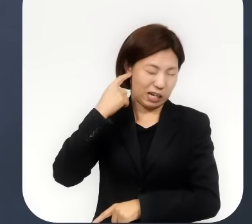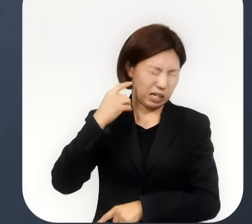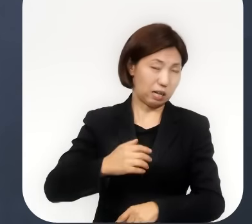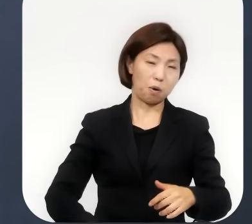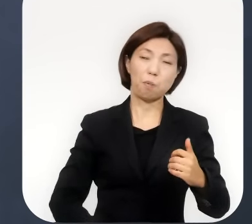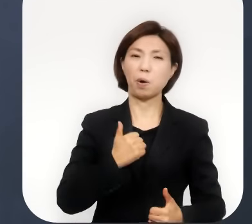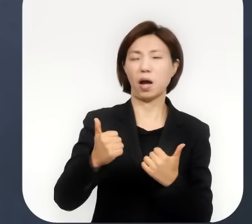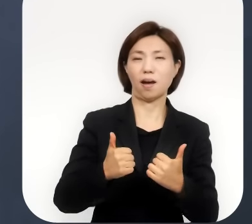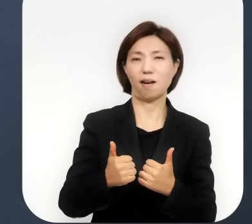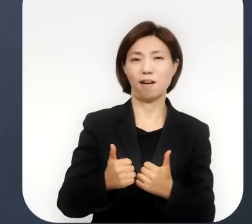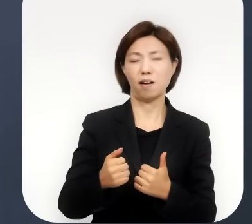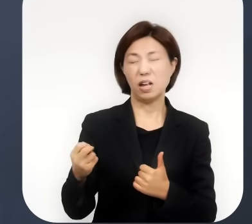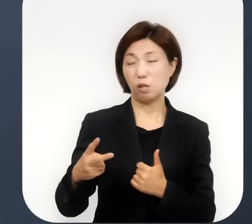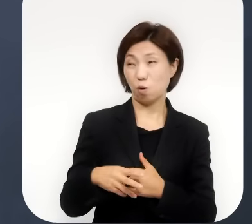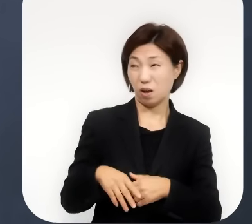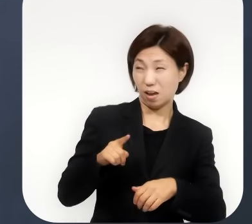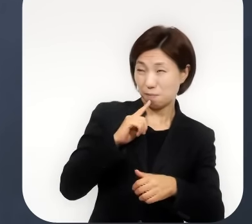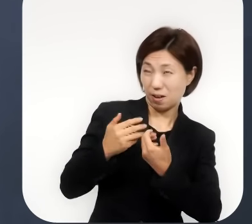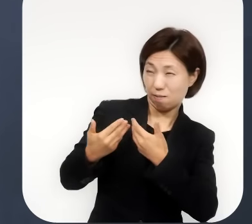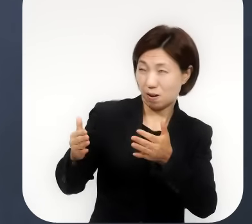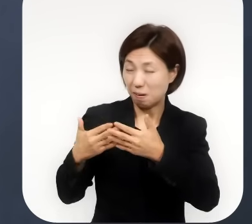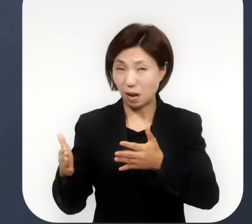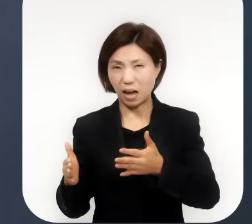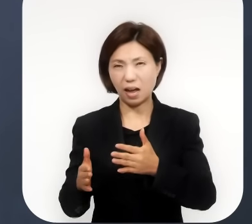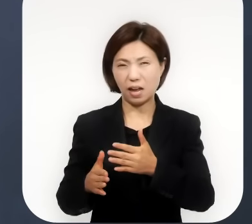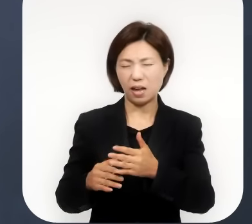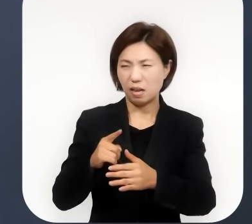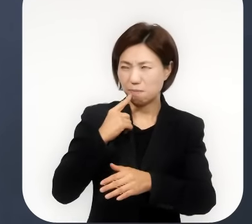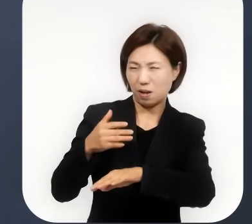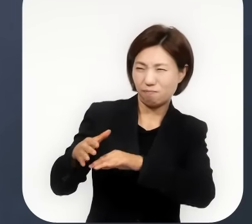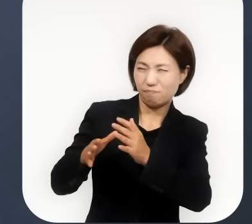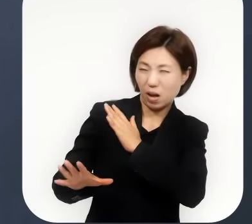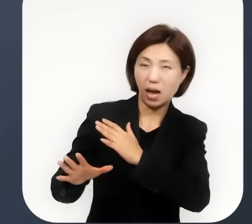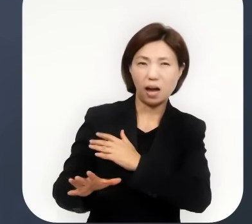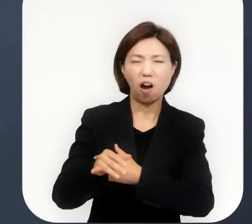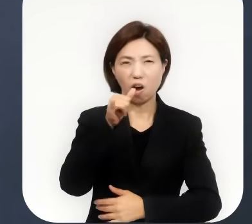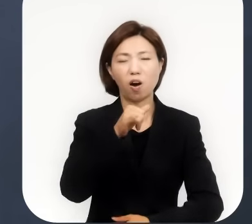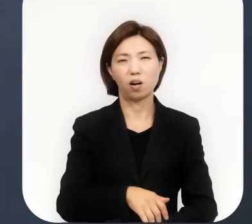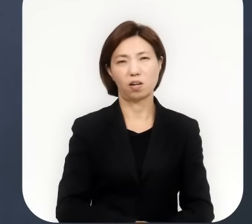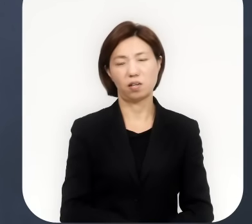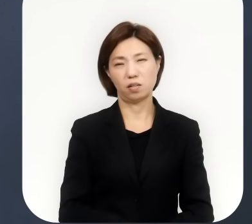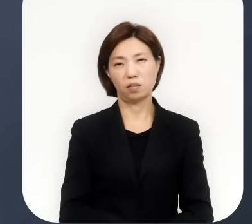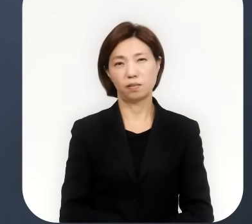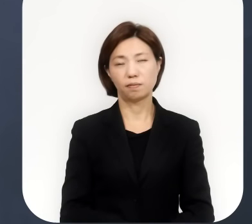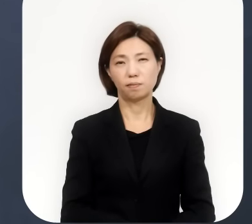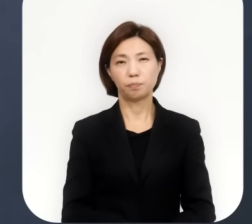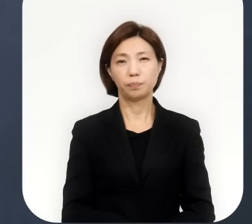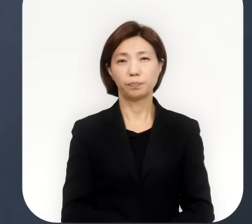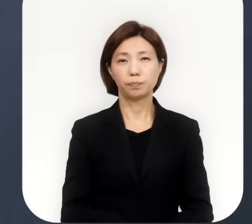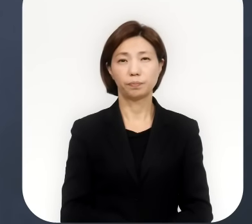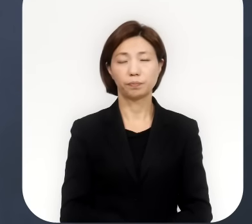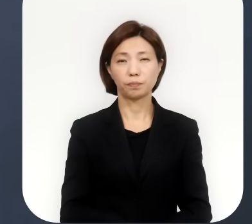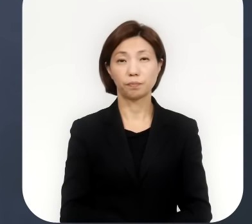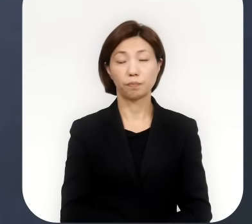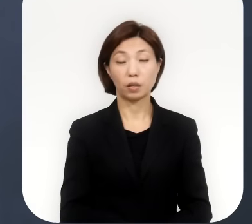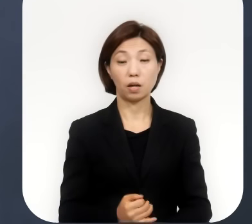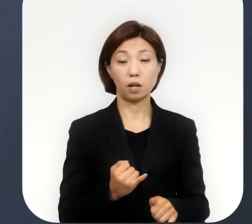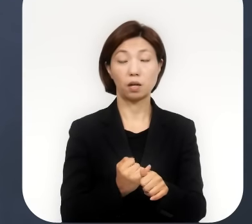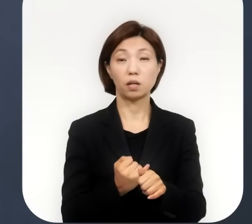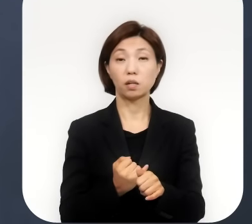나고 하니까 이제 또 복원을 하고 이렇게 된다이 말이야 어 그러면 제